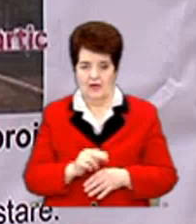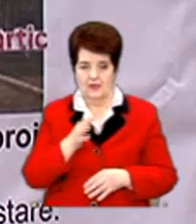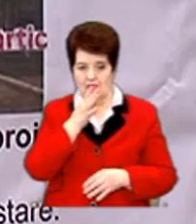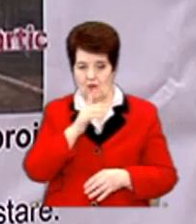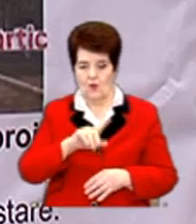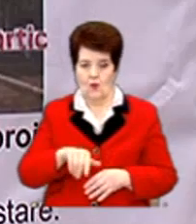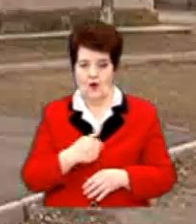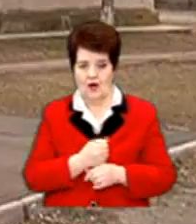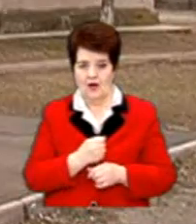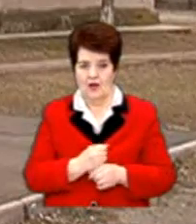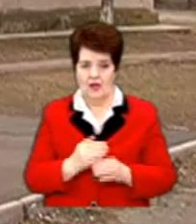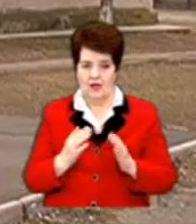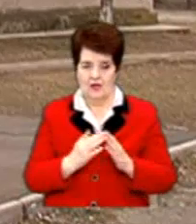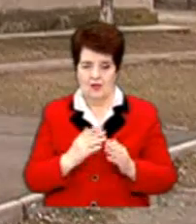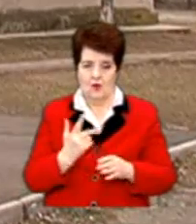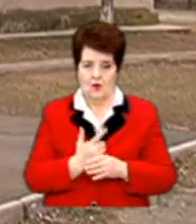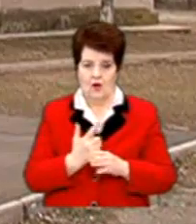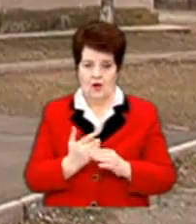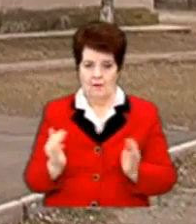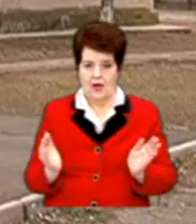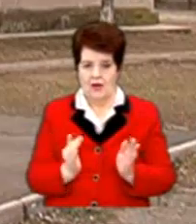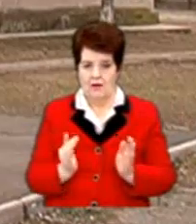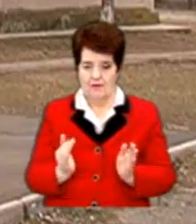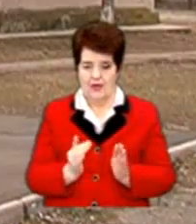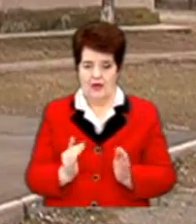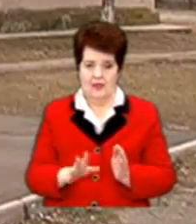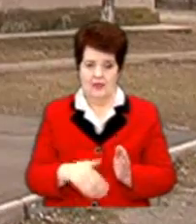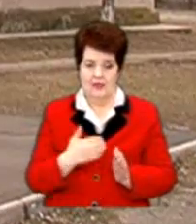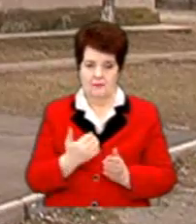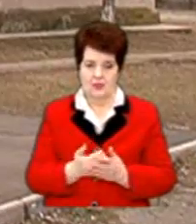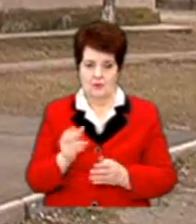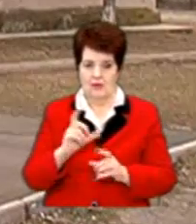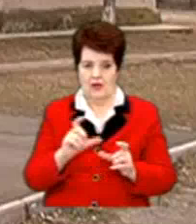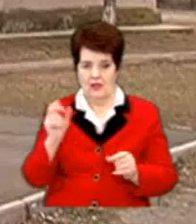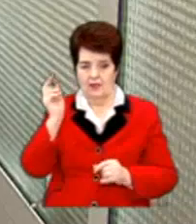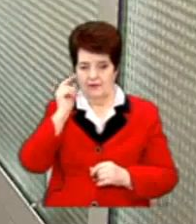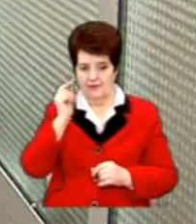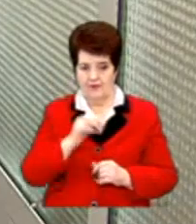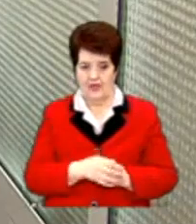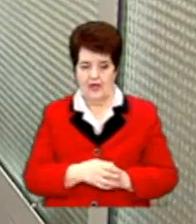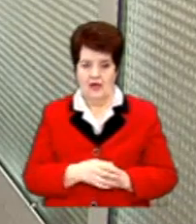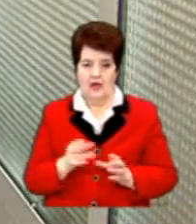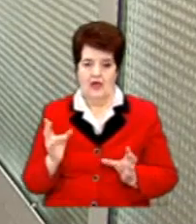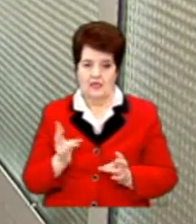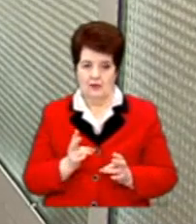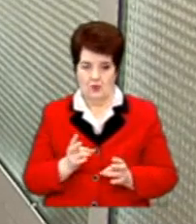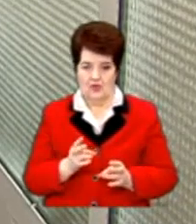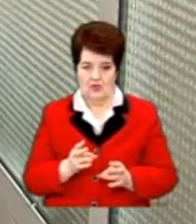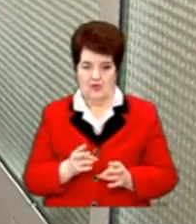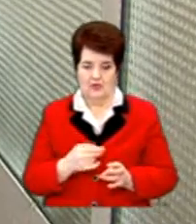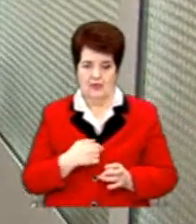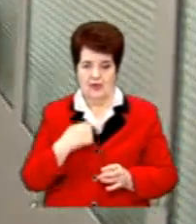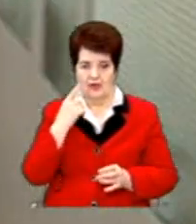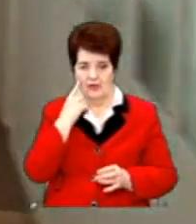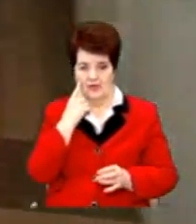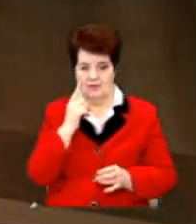se desfășoară într-o clădire de două ori mai mică decât blocul principal al instituției de învățământ. A trebuit să ne